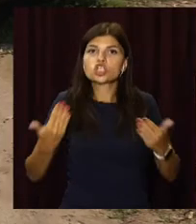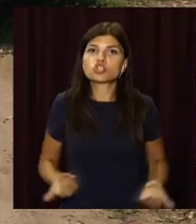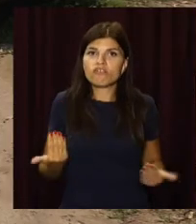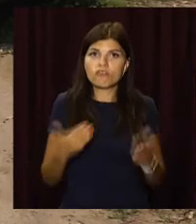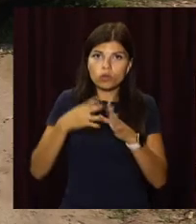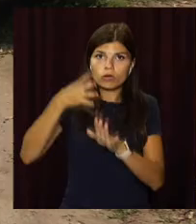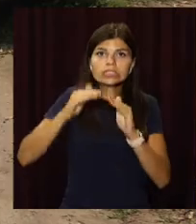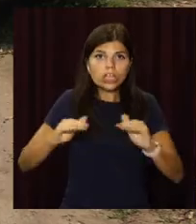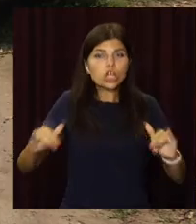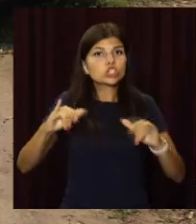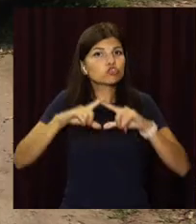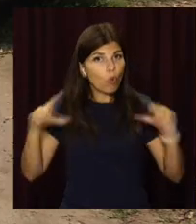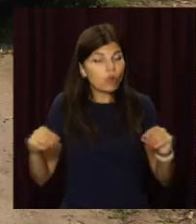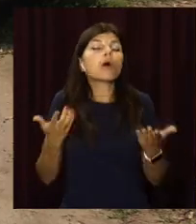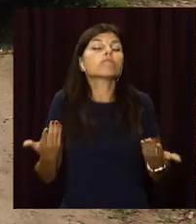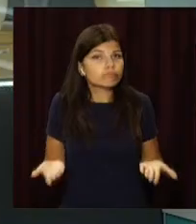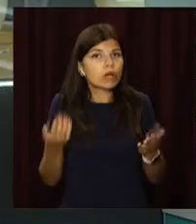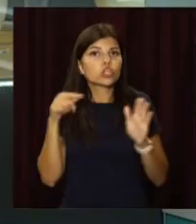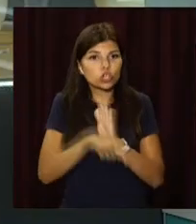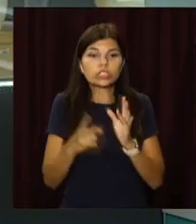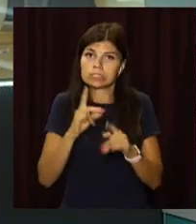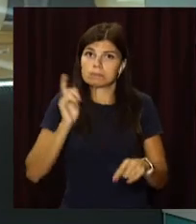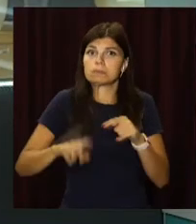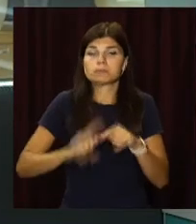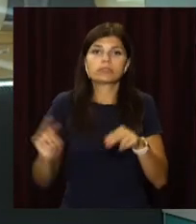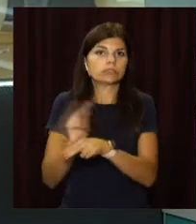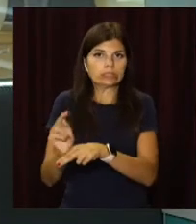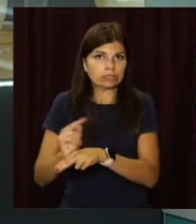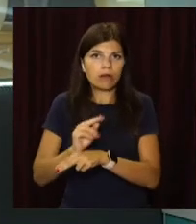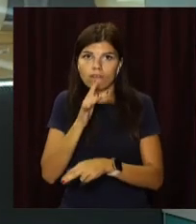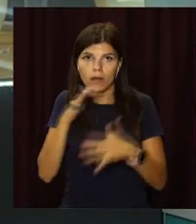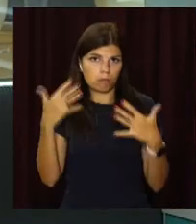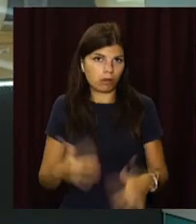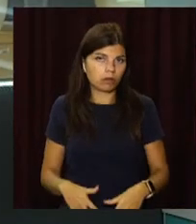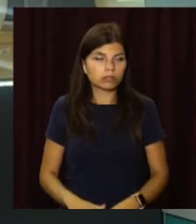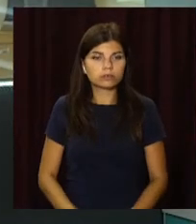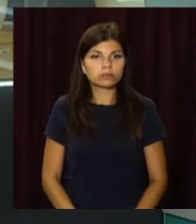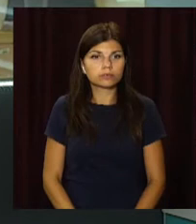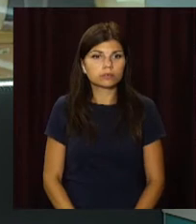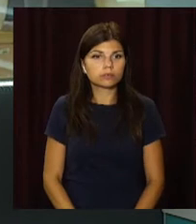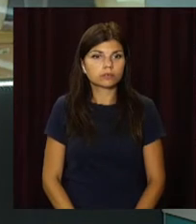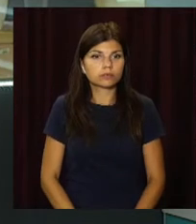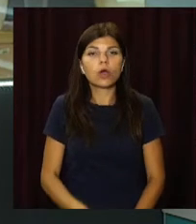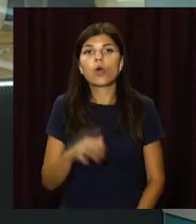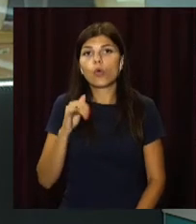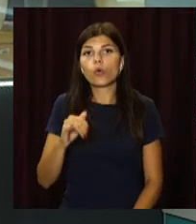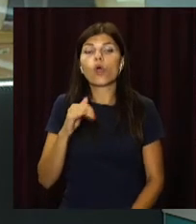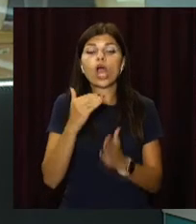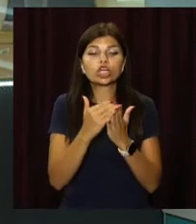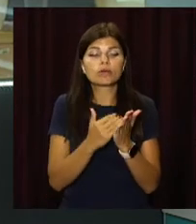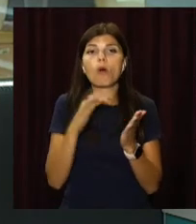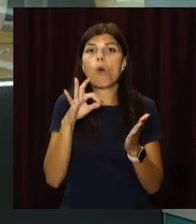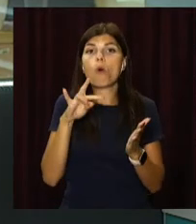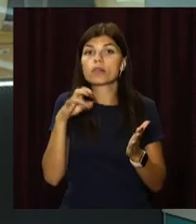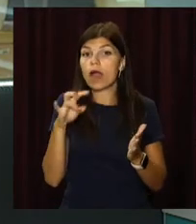тепер швидко надолужують згаяне. У режимі онлайн. Так вже вкотре провів черговий прийом громадян міський